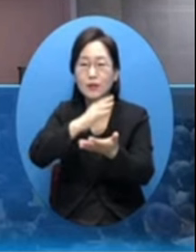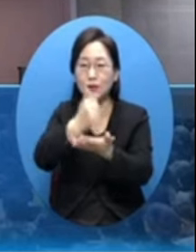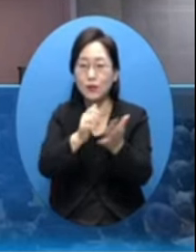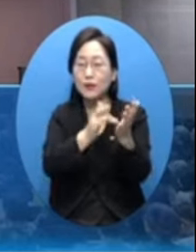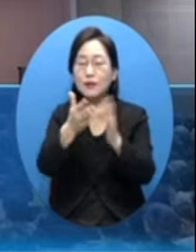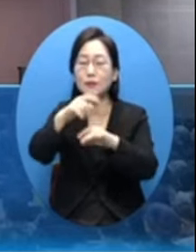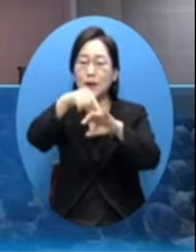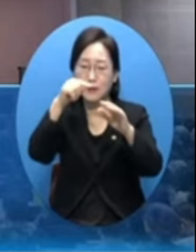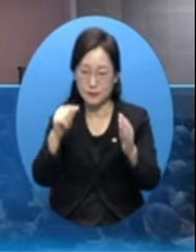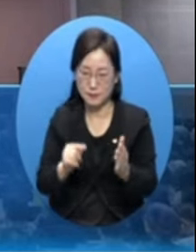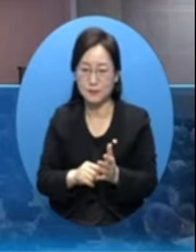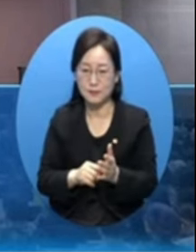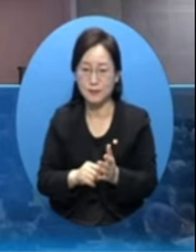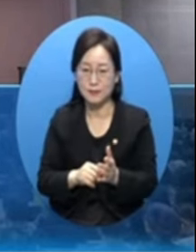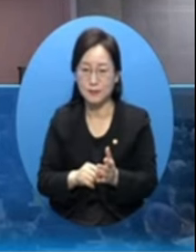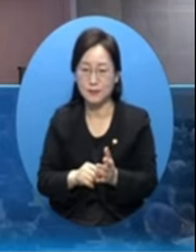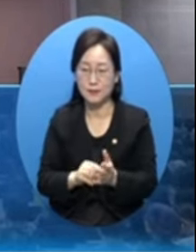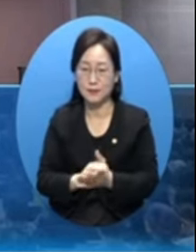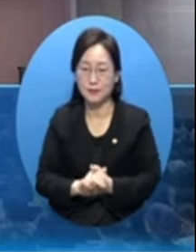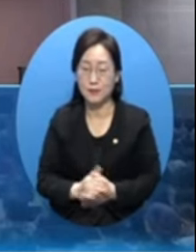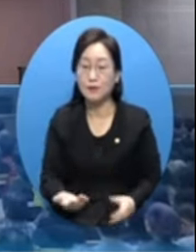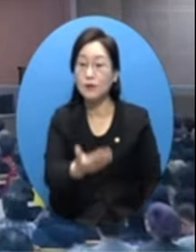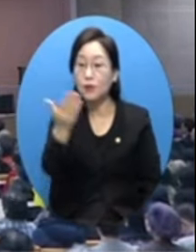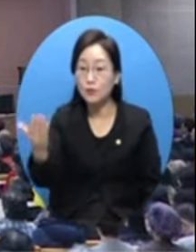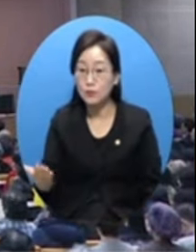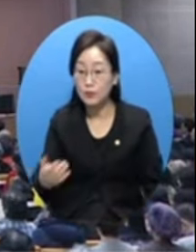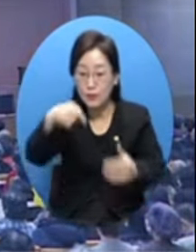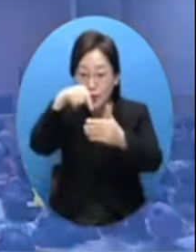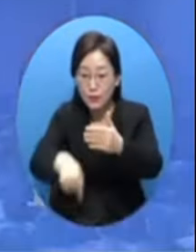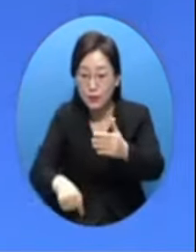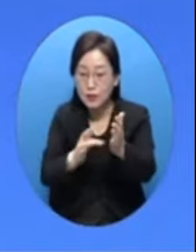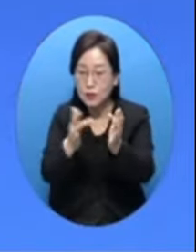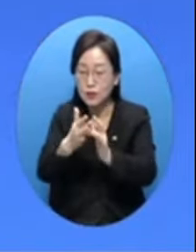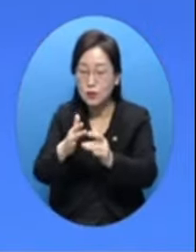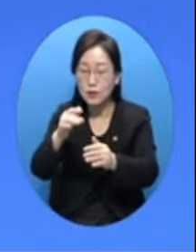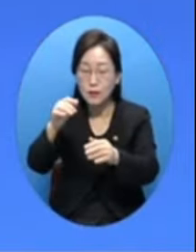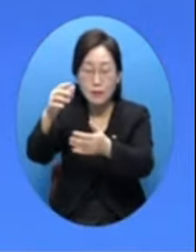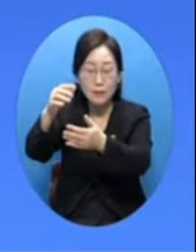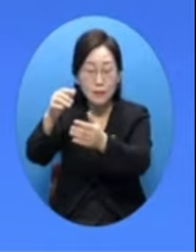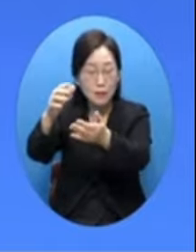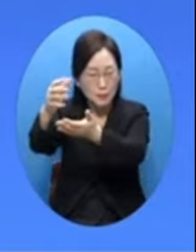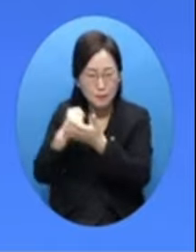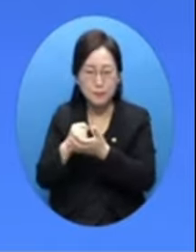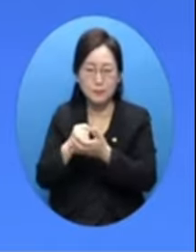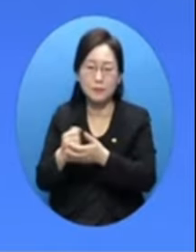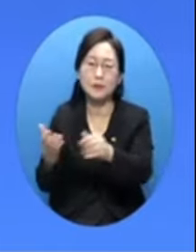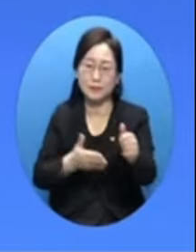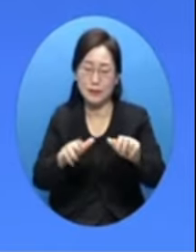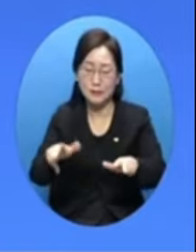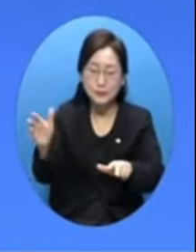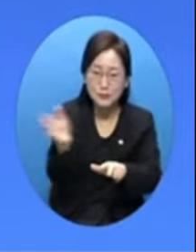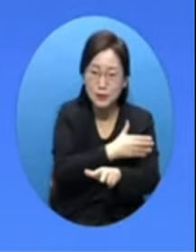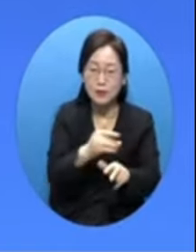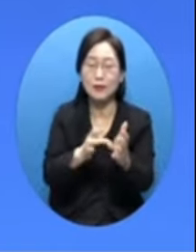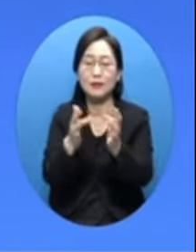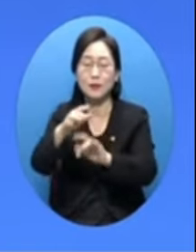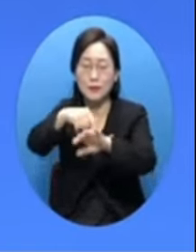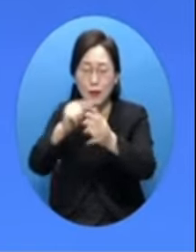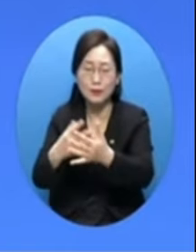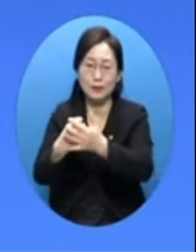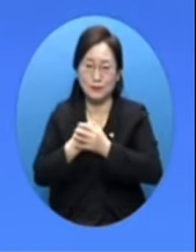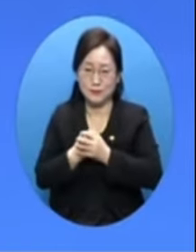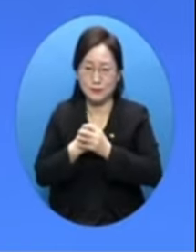예수의 마음이니 여러분 까데 예수님 마음 품고 살아가시길 바랍니다 오늘이 시간 이후로 예수님의 마음을